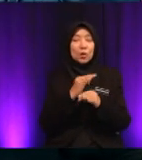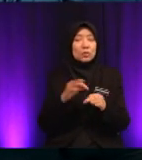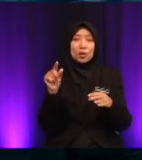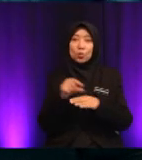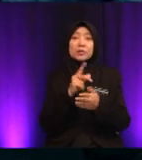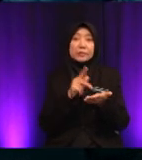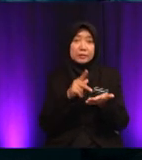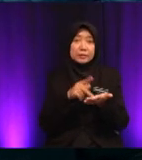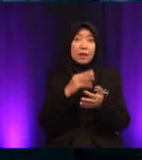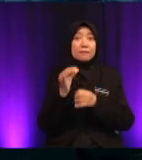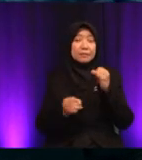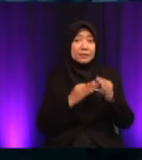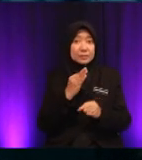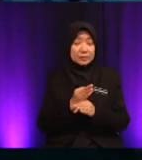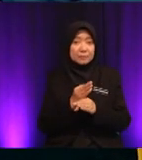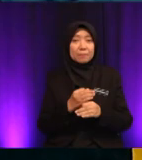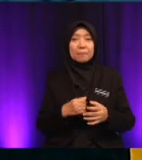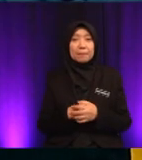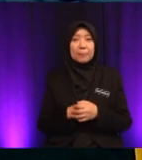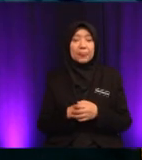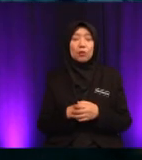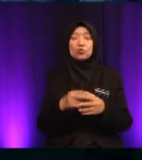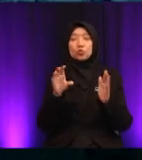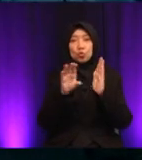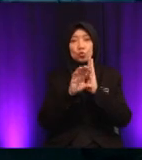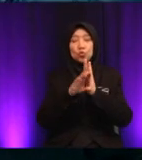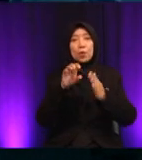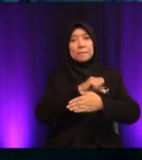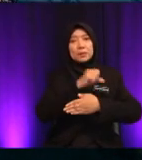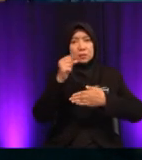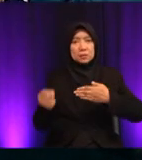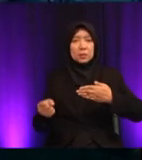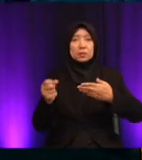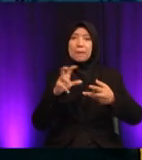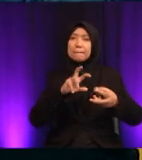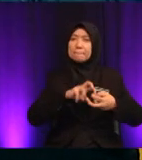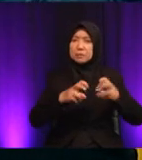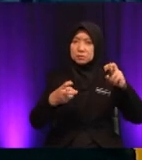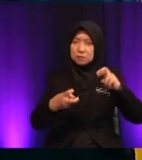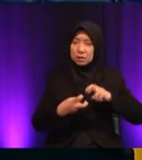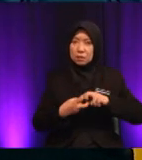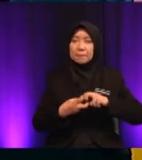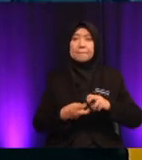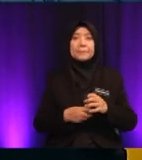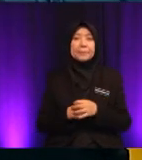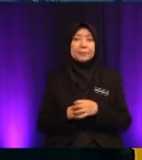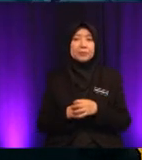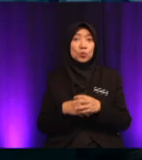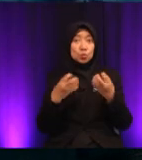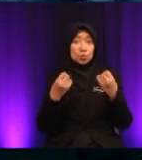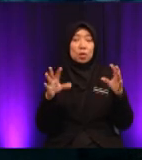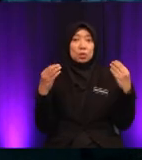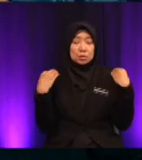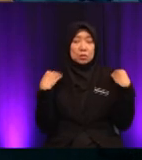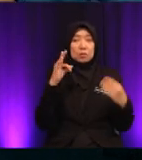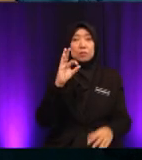kepada soal dan contoh penyelesaian masalah sobat tadi kita udah nampak maxplank dia mengutarakan dia punya formulir